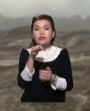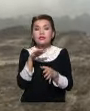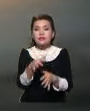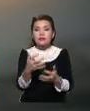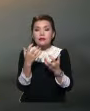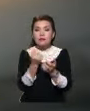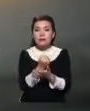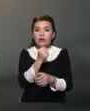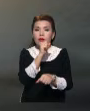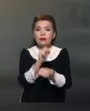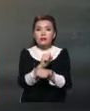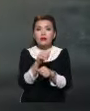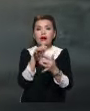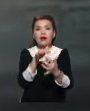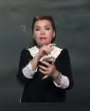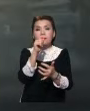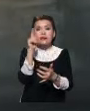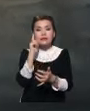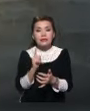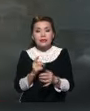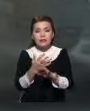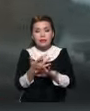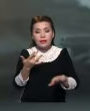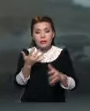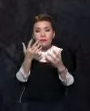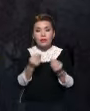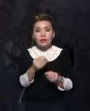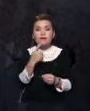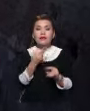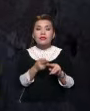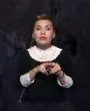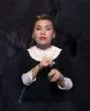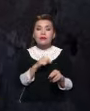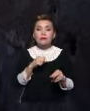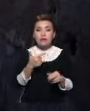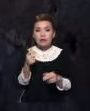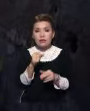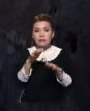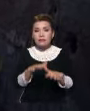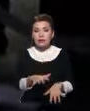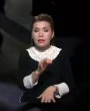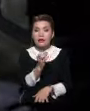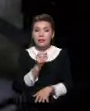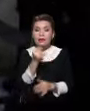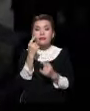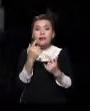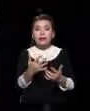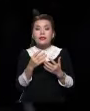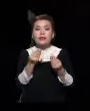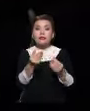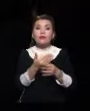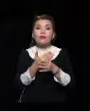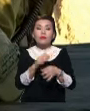способных остановить армию обороны Израиля. Напомню, уже несколько дней бои ведутся в самой Газе. Премьер Нетаньяху ясно дал понять, им нужна